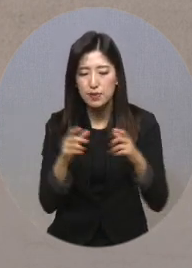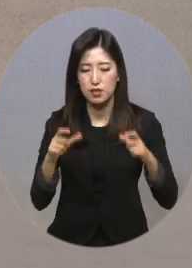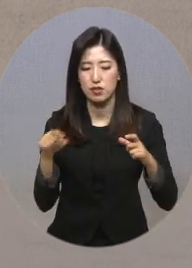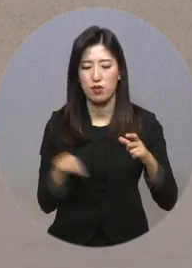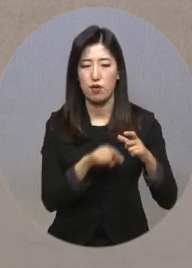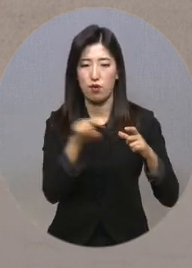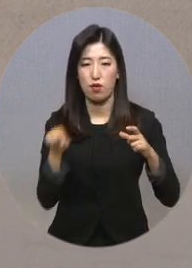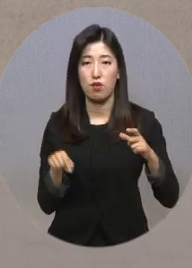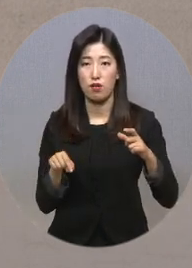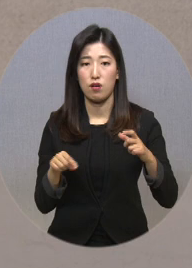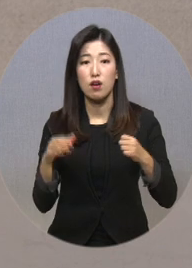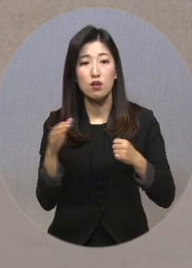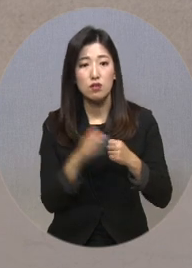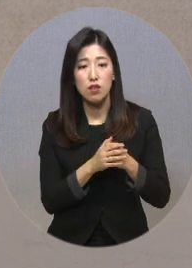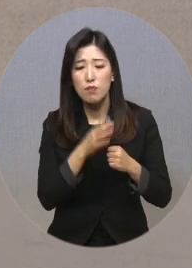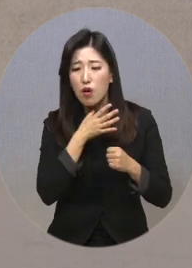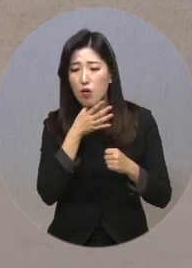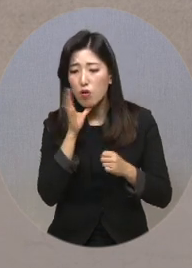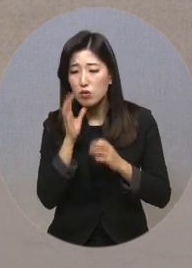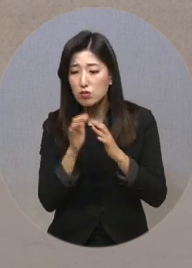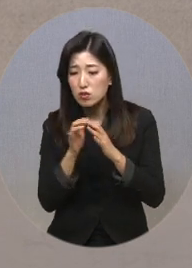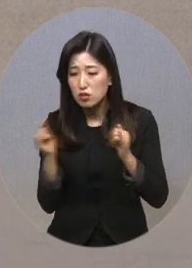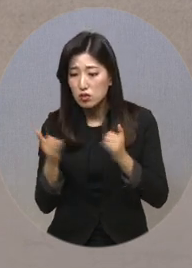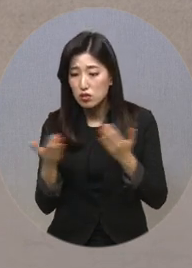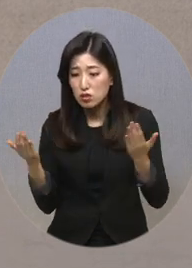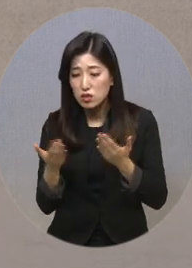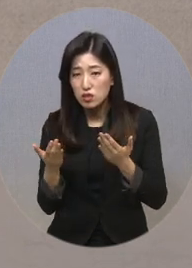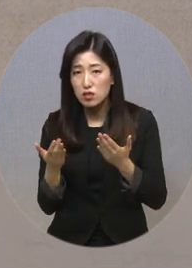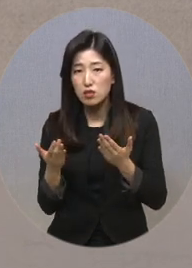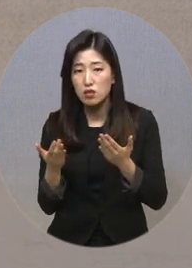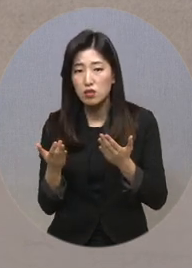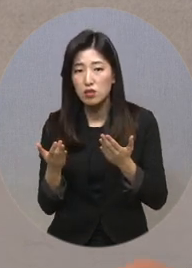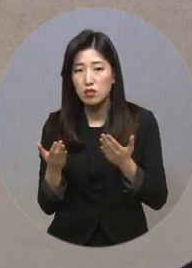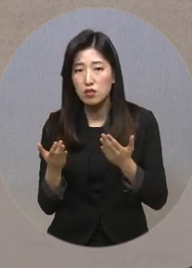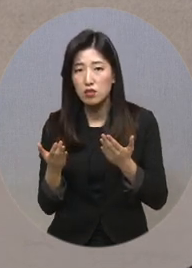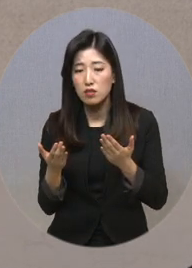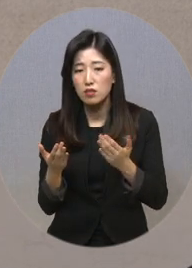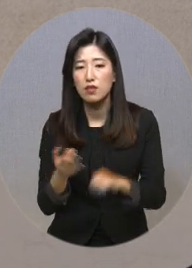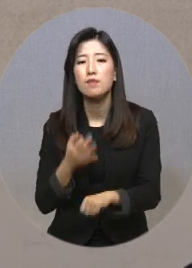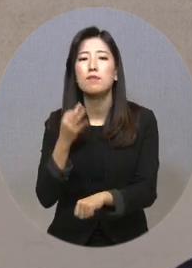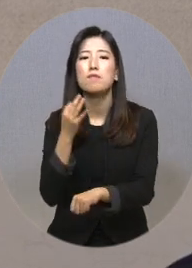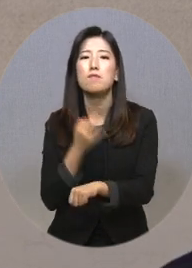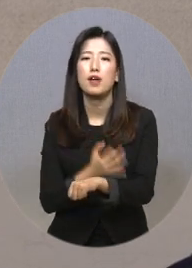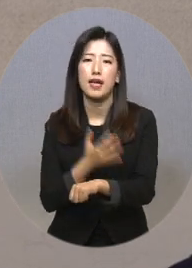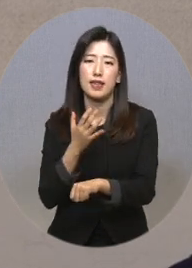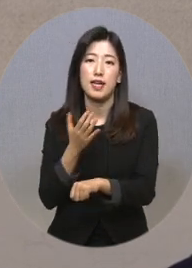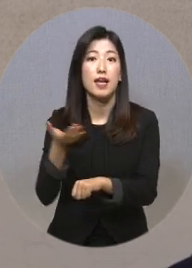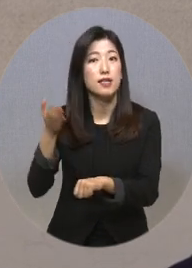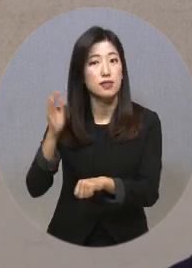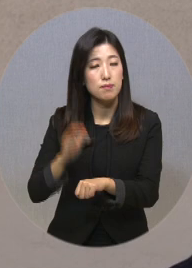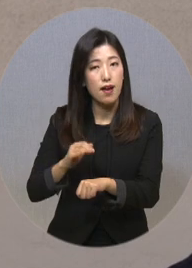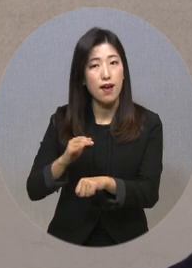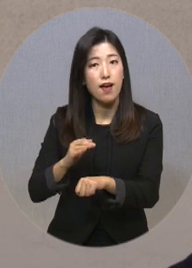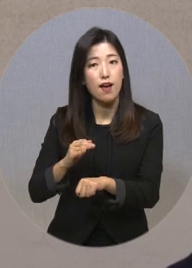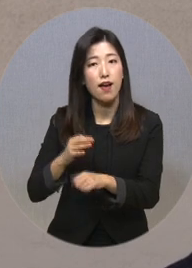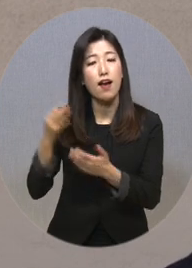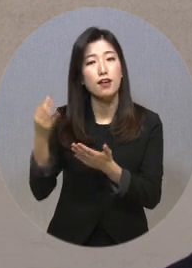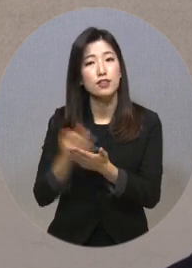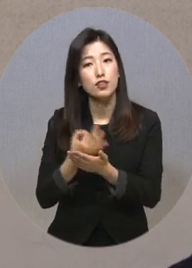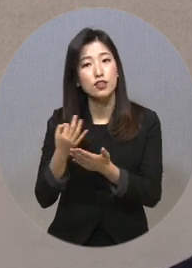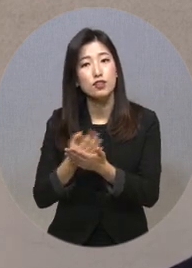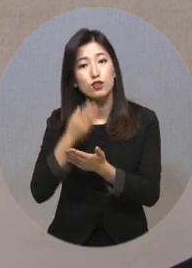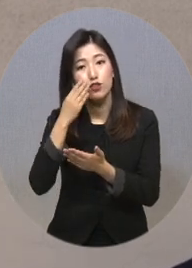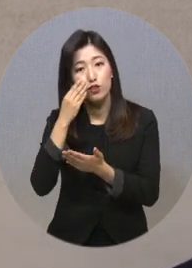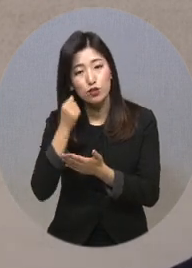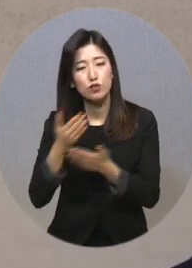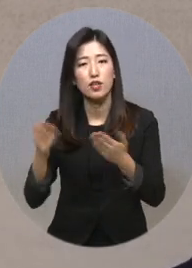어르신들이 그 하시는 일이 극한이 아닌 단순하면서도 고부가가치 일을 찾으면